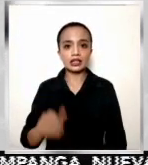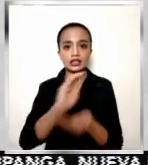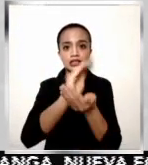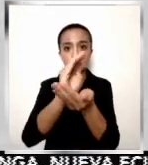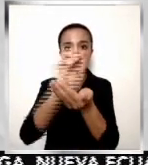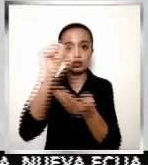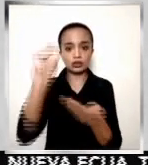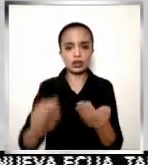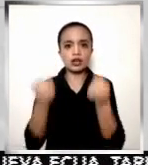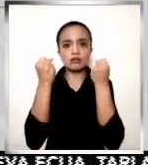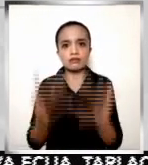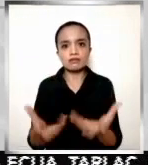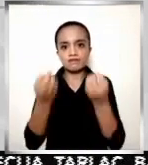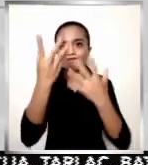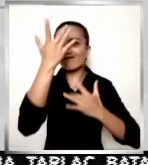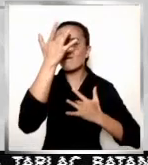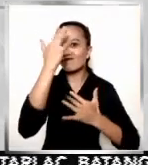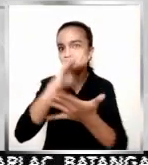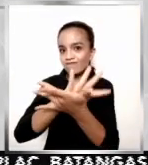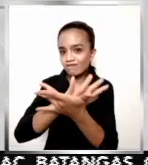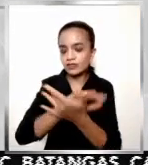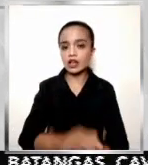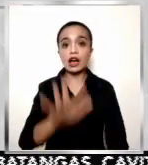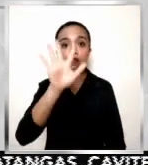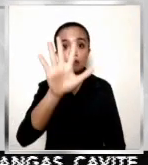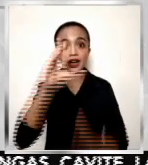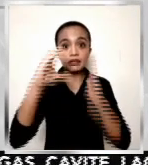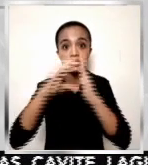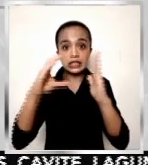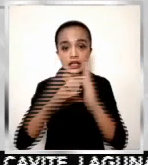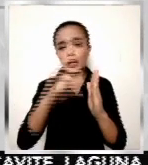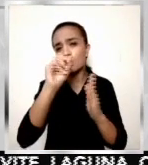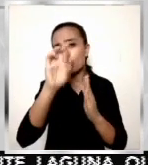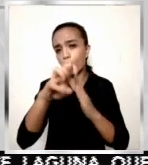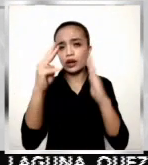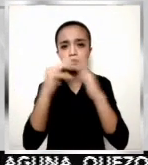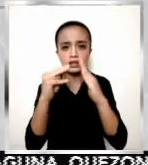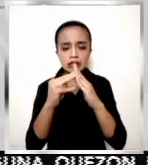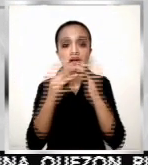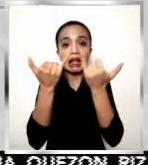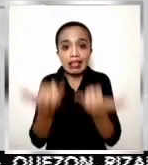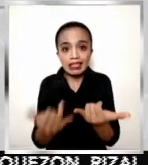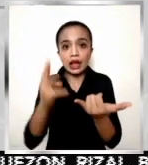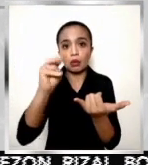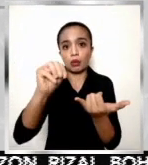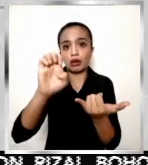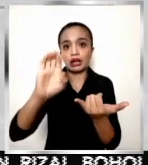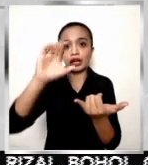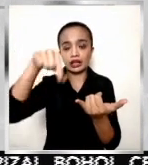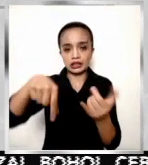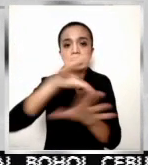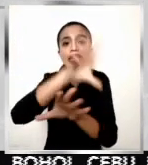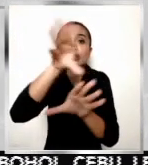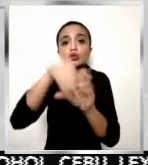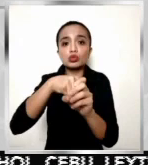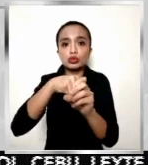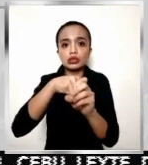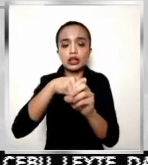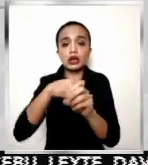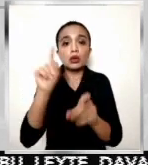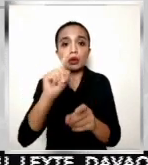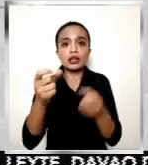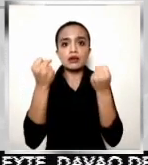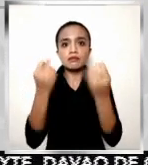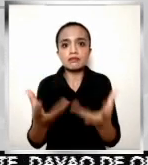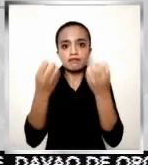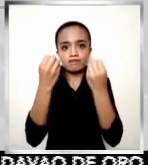kaso. 5 naman sa mga syudad o munisipyo na naka-MECQ ngayon ang nasa listahan ng mga pinakamaraming aktibong kaso ng